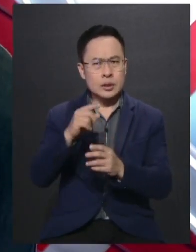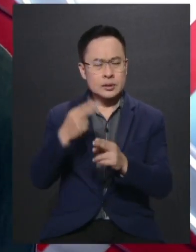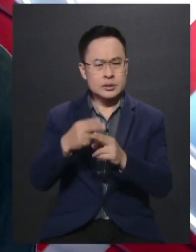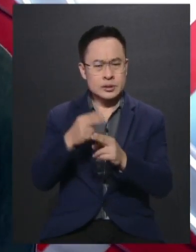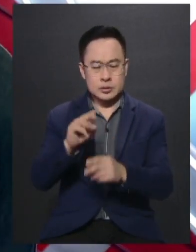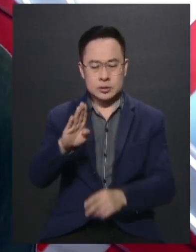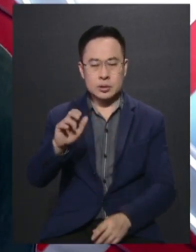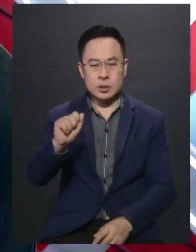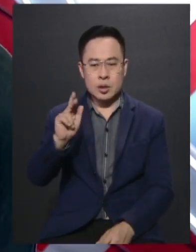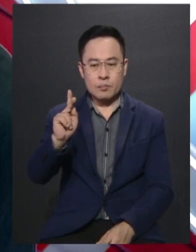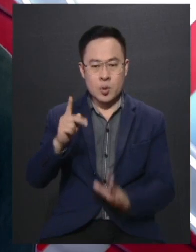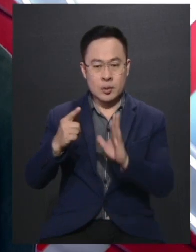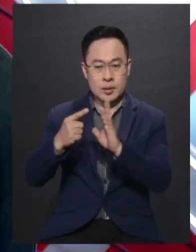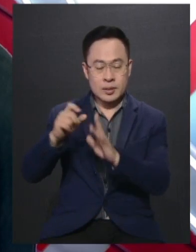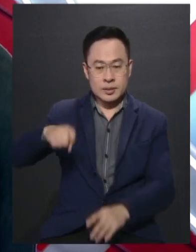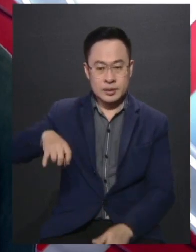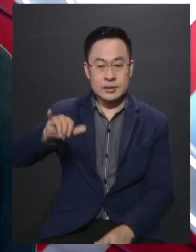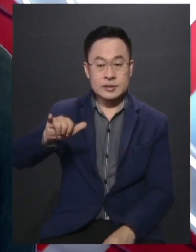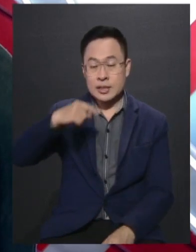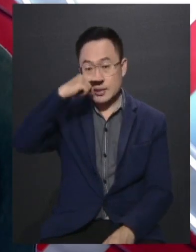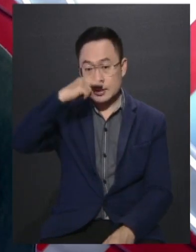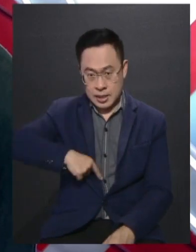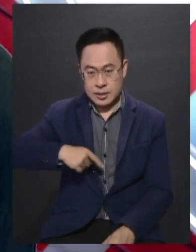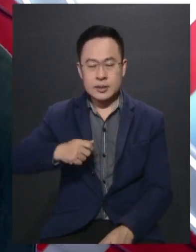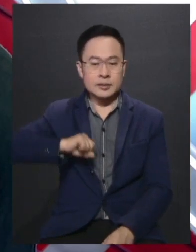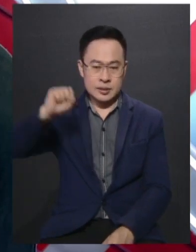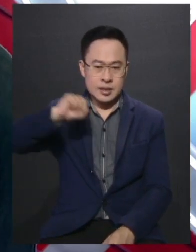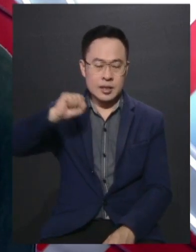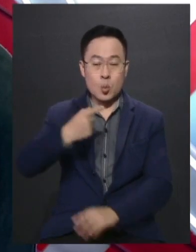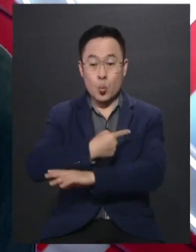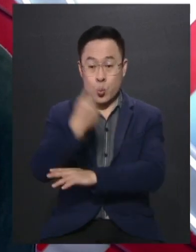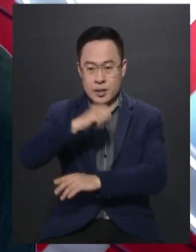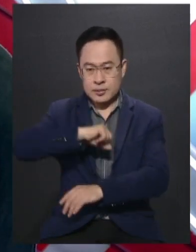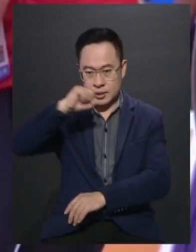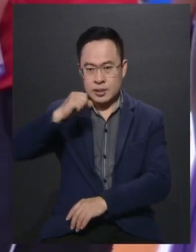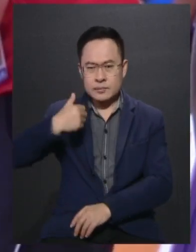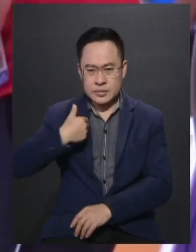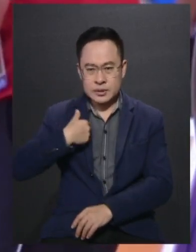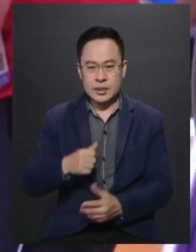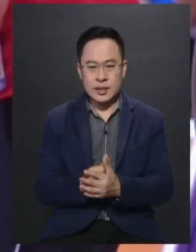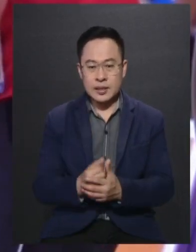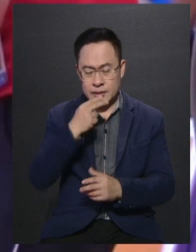ซึ่งทีมไทยของเรานั้นก็สามารถพาเรดคว้าชัยได้ในวันแรกค่ะ